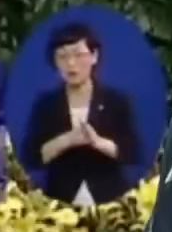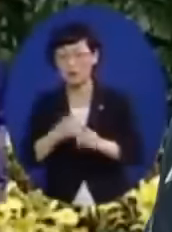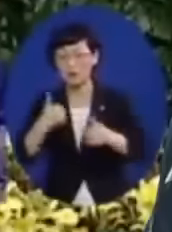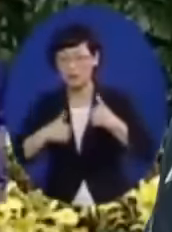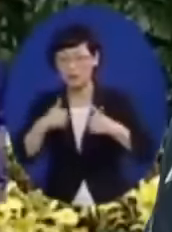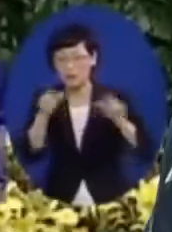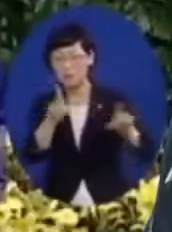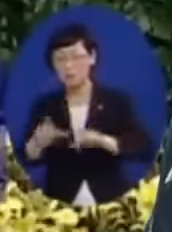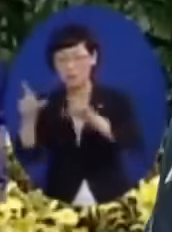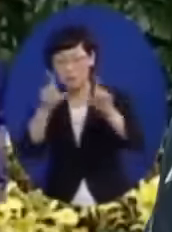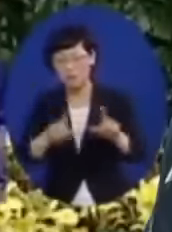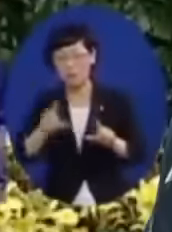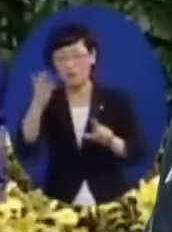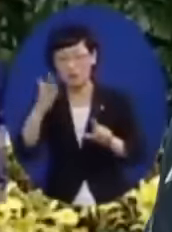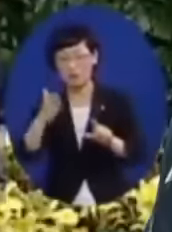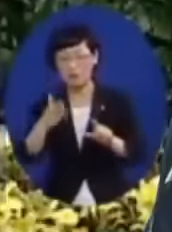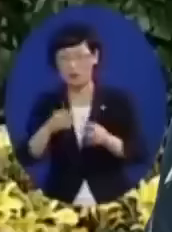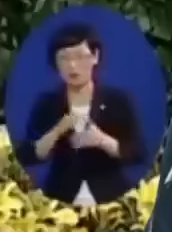그를 기뻐하지 아니하리라.